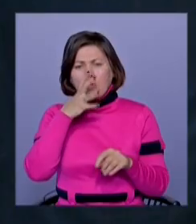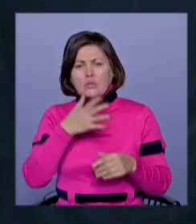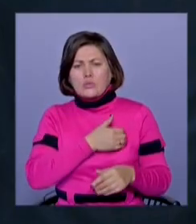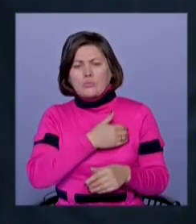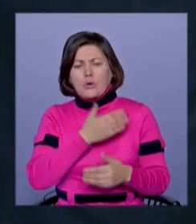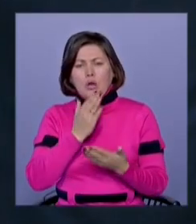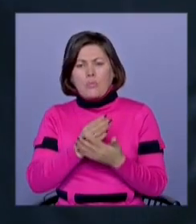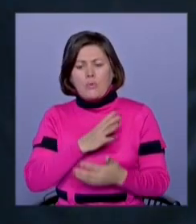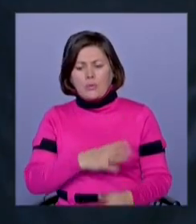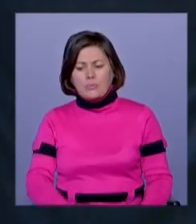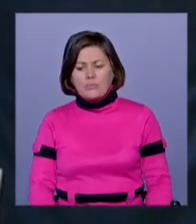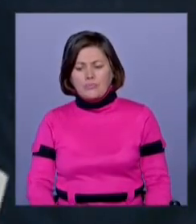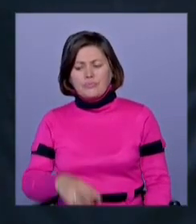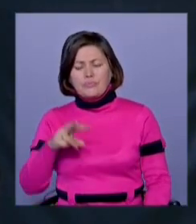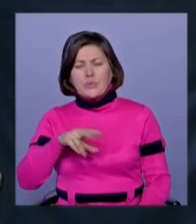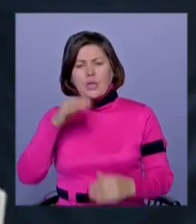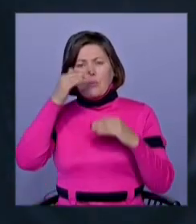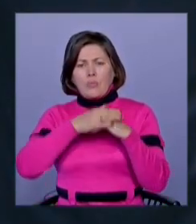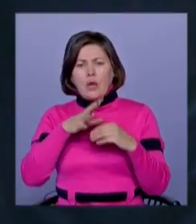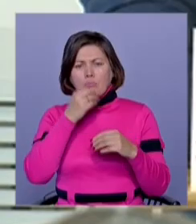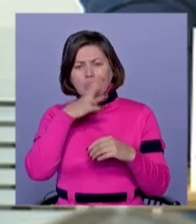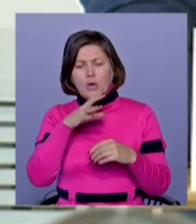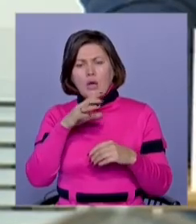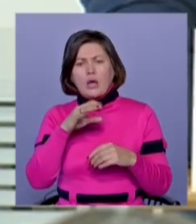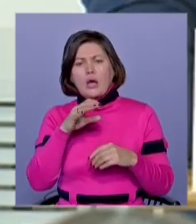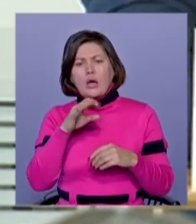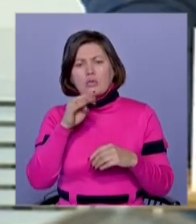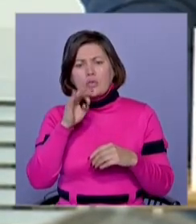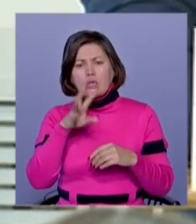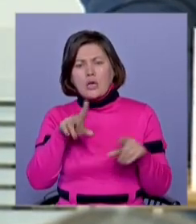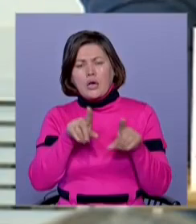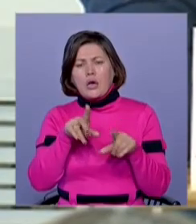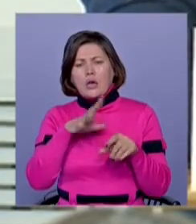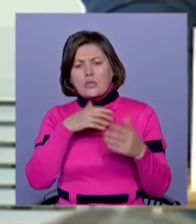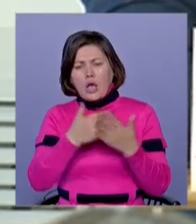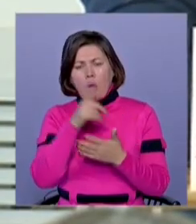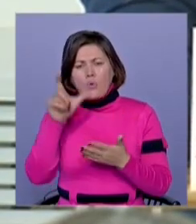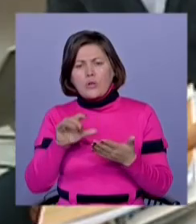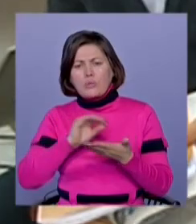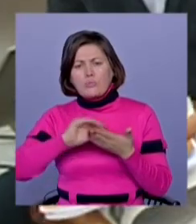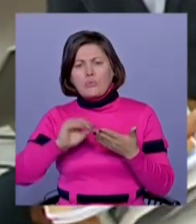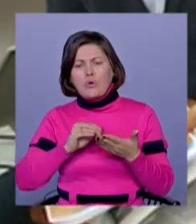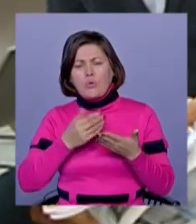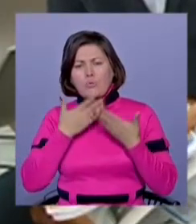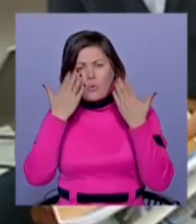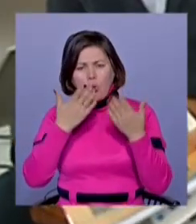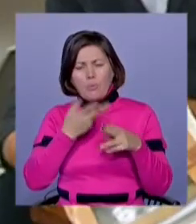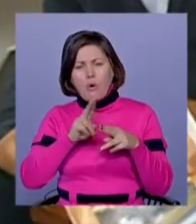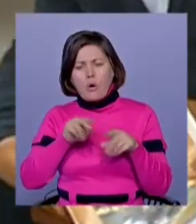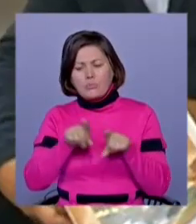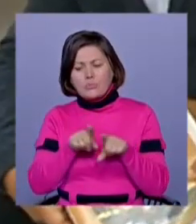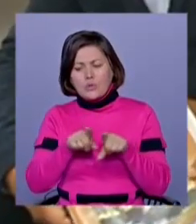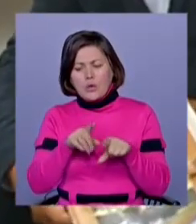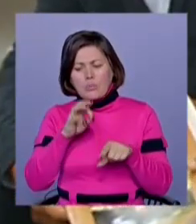бар. Әдеби кеште Жақсылық Қазымұратұлының жаңа өлеңдері оқылды. Шайырдың бұған дейінде қарала сырмақ, жапырақ